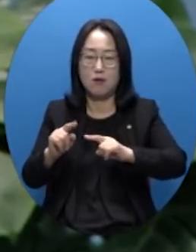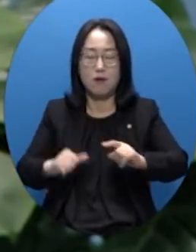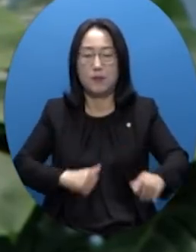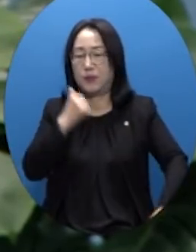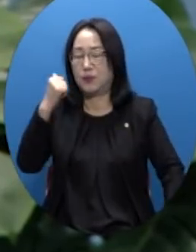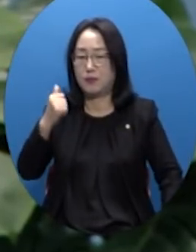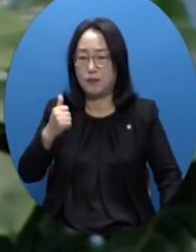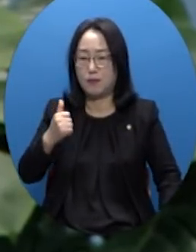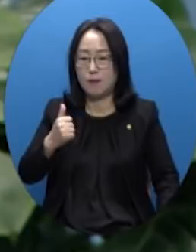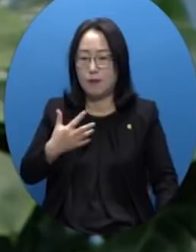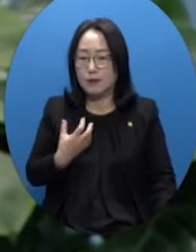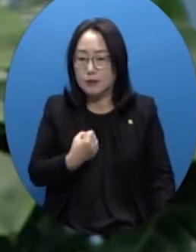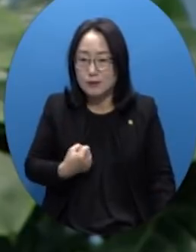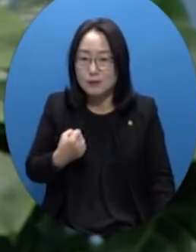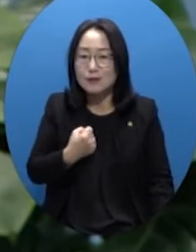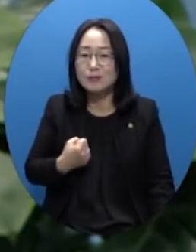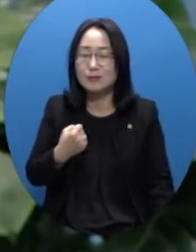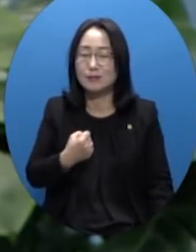사로잡힌